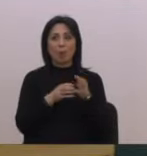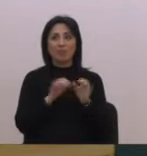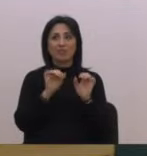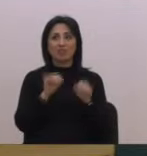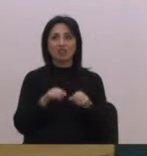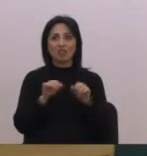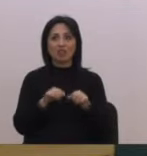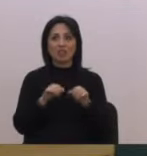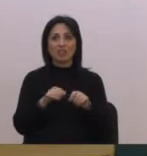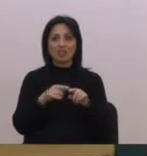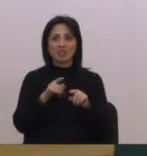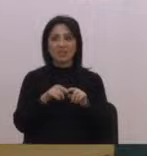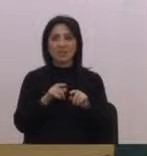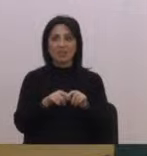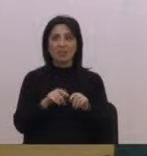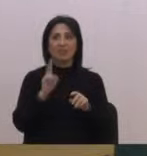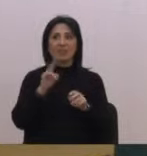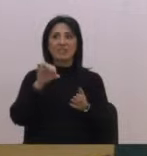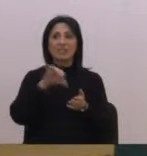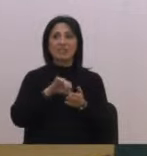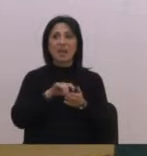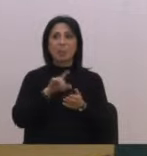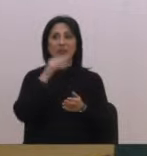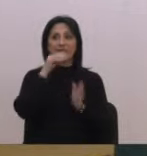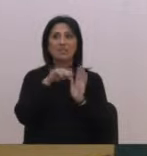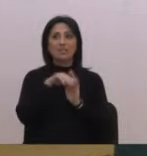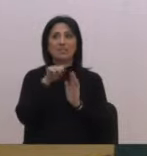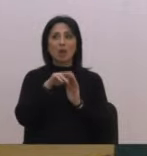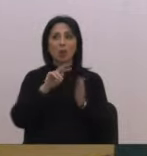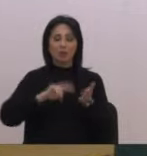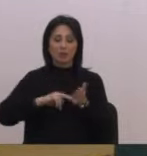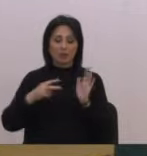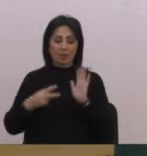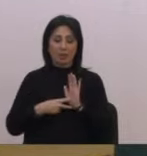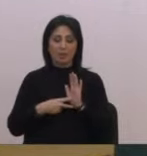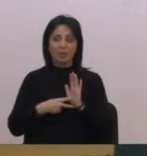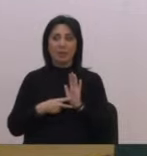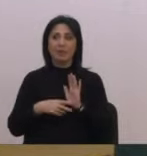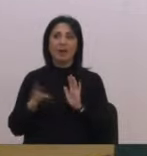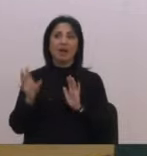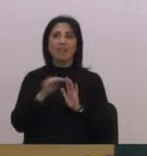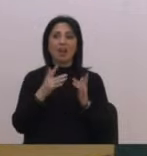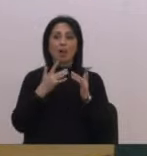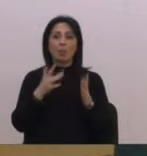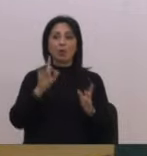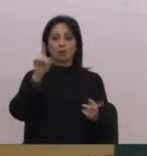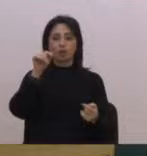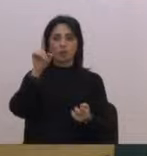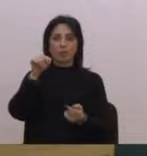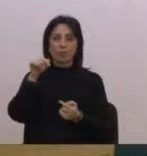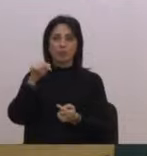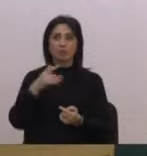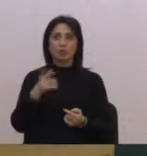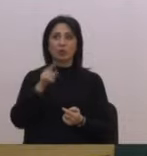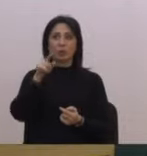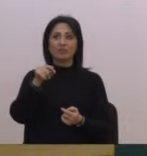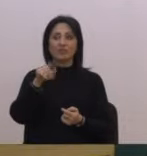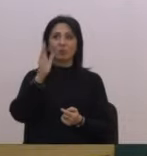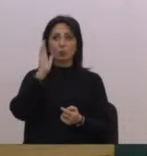შესაძლებლობა აშენოს, ვინც წარმოადგენს ყველაზე საუკეთესო გეგმას, ყველა მოთხოვნის შესაბამისად, რომ იქ